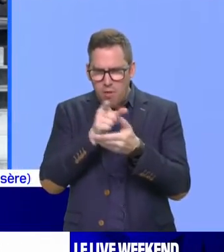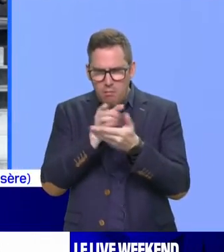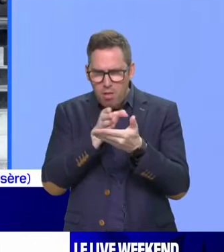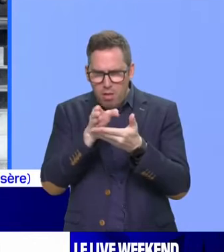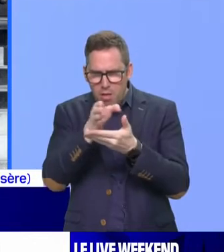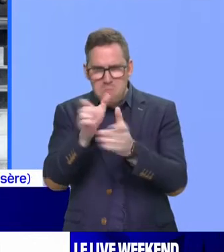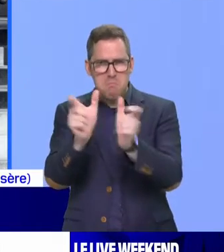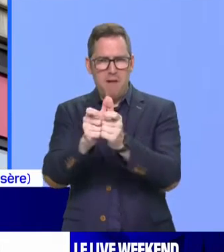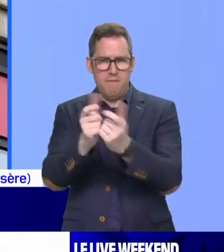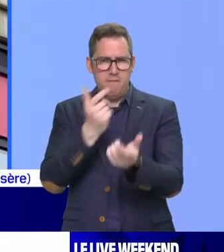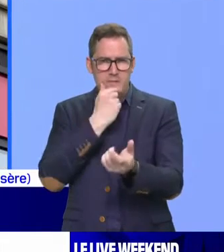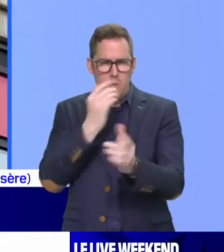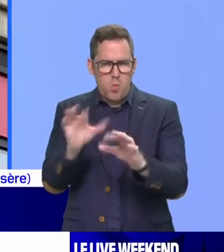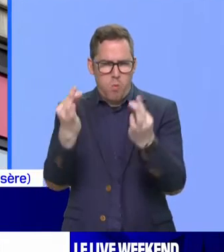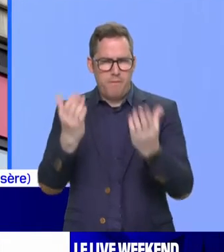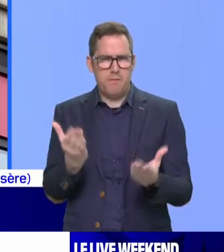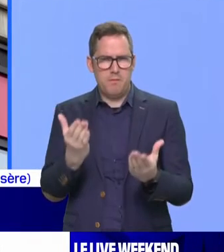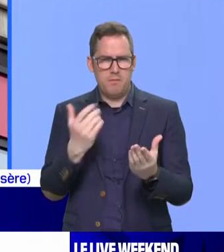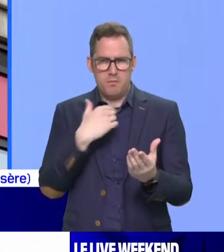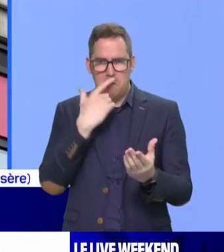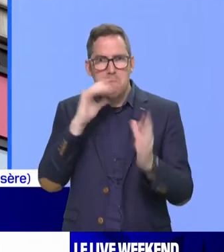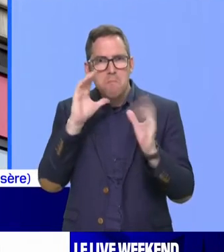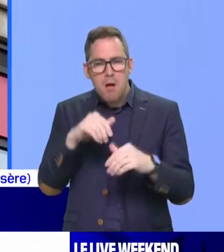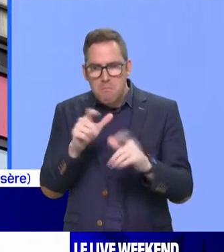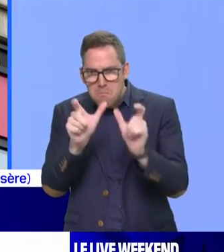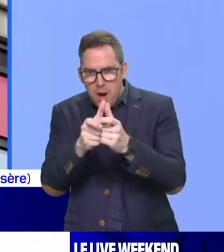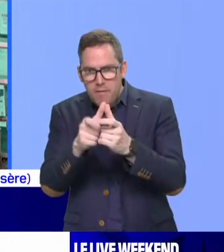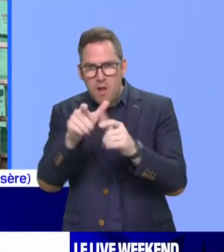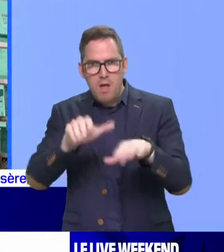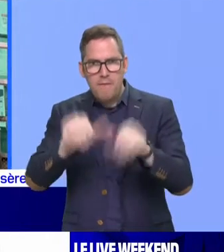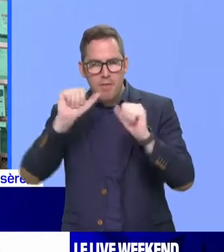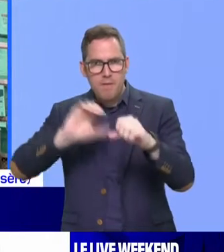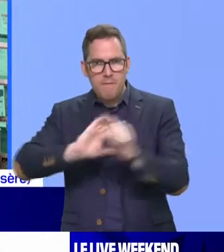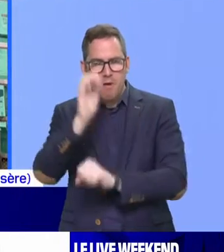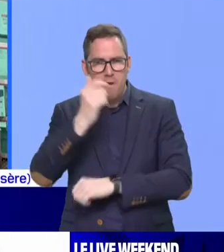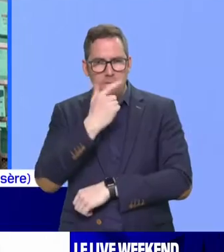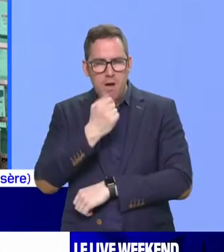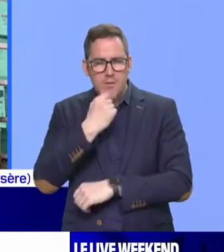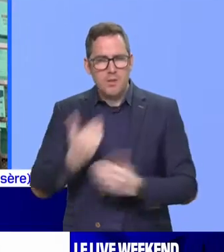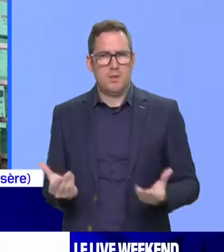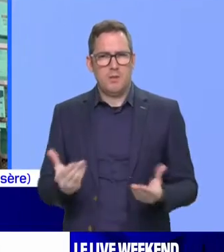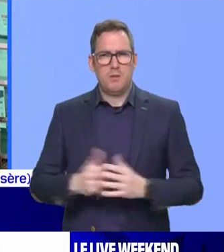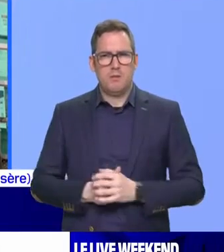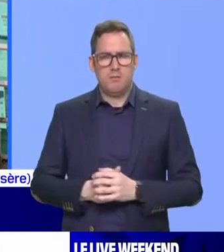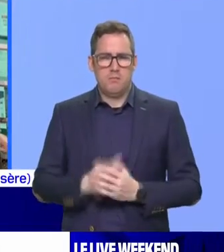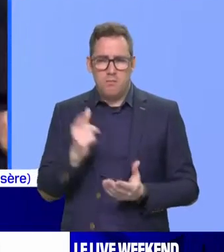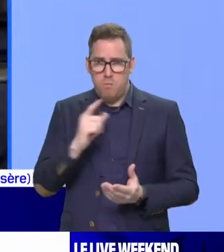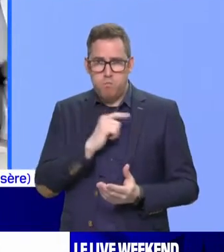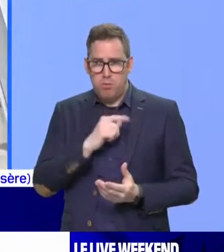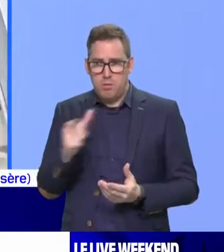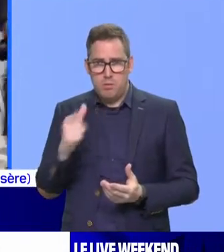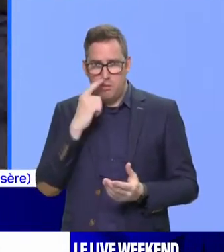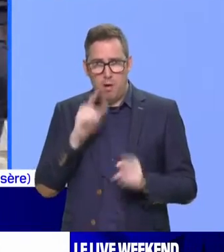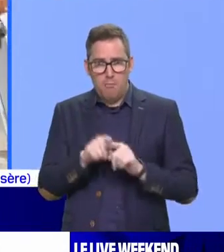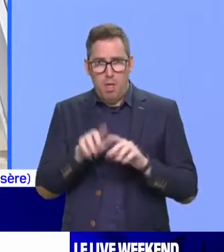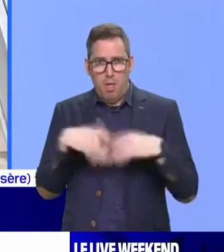pense qu'on l'aurait même probablement empêché de commettre un certain nombre de viols. La police est désarmée ici. La